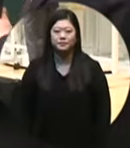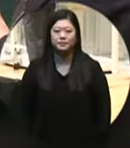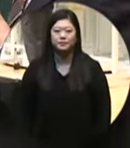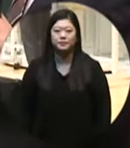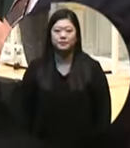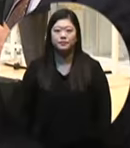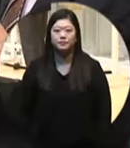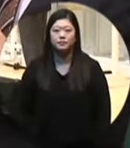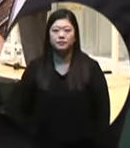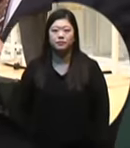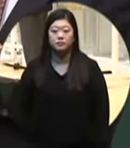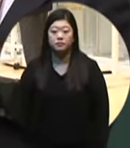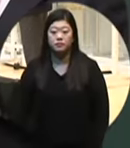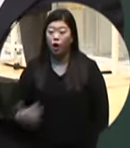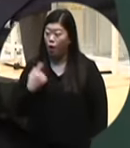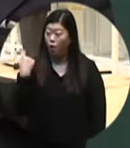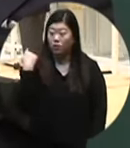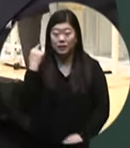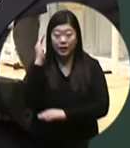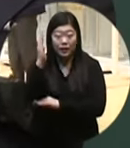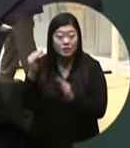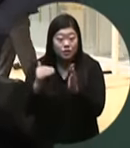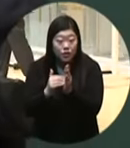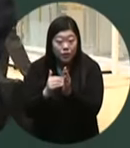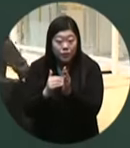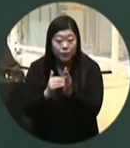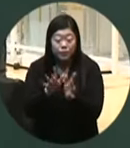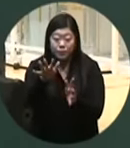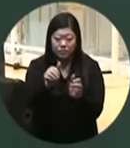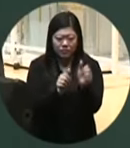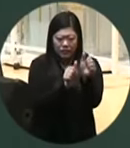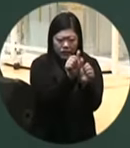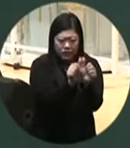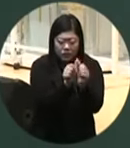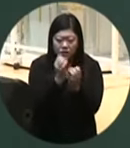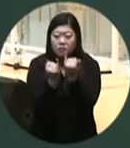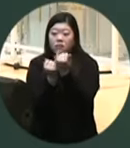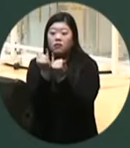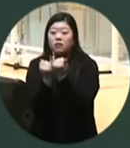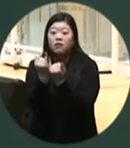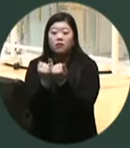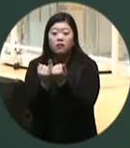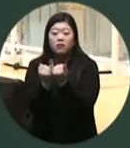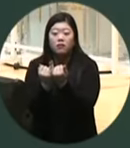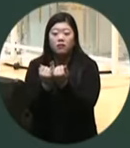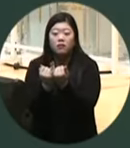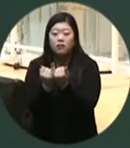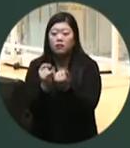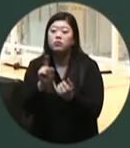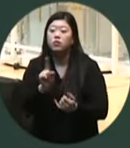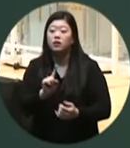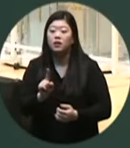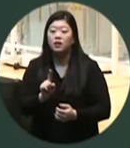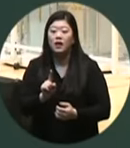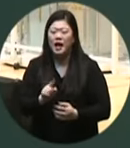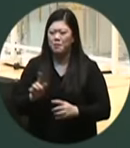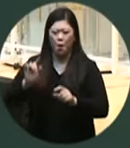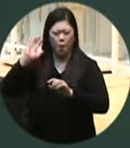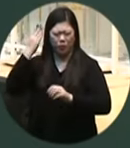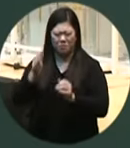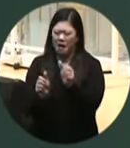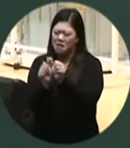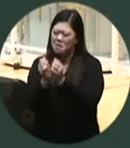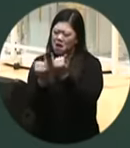어제 얘기했잖아요. I said this yesterday. 아니 동성애자들 왜 그럽니까? 왜 동성애자한테 한국에서 나온 말이 있어요. 인권 왜 그럽니까?